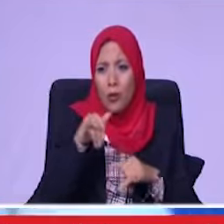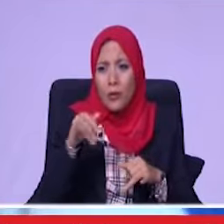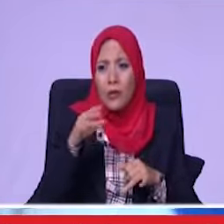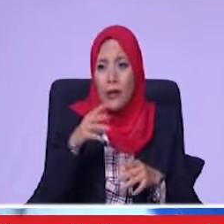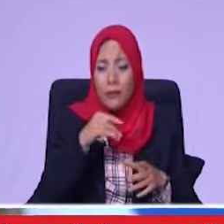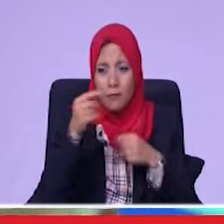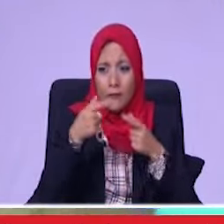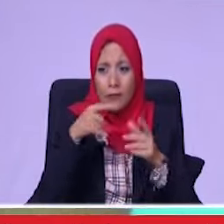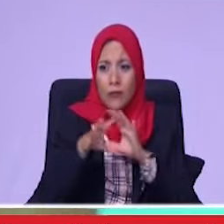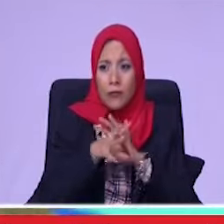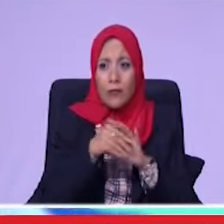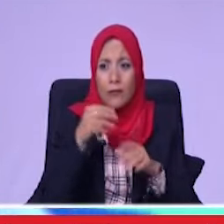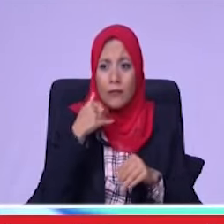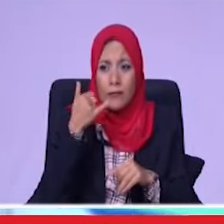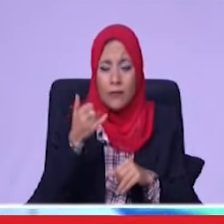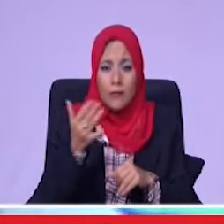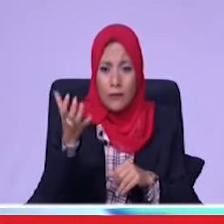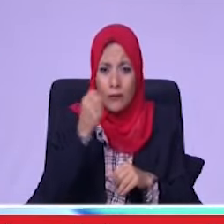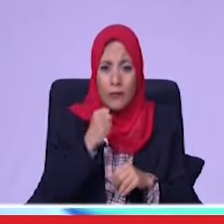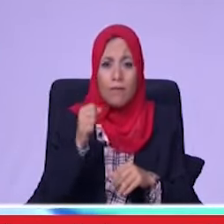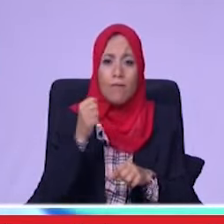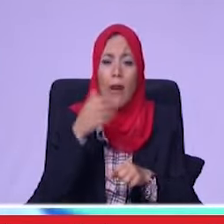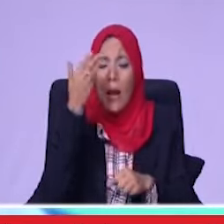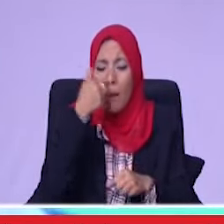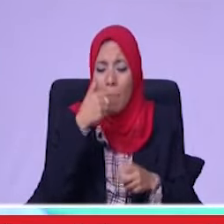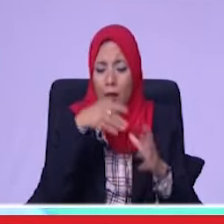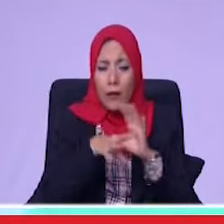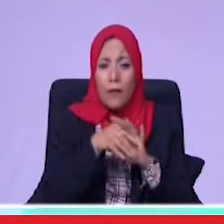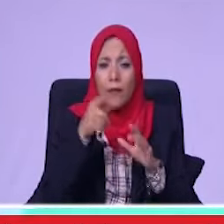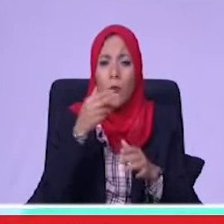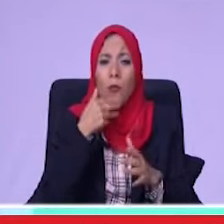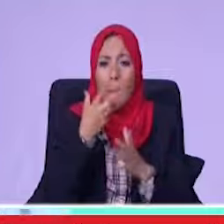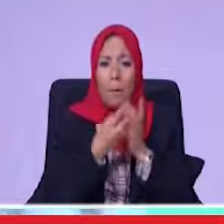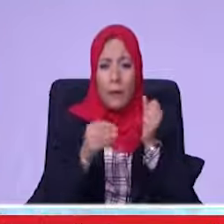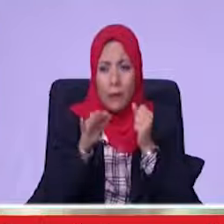الناس أجرى الدكتور أحمد سراج الدين العملية للطفل.